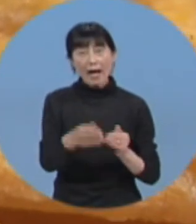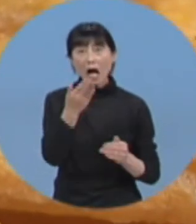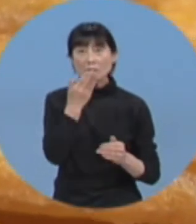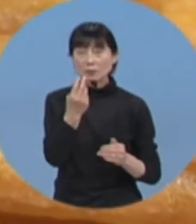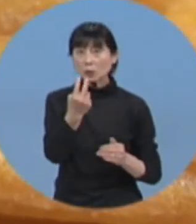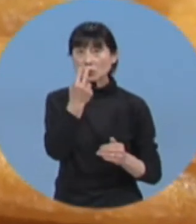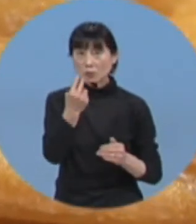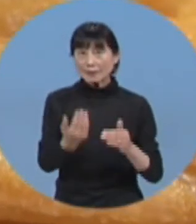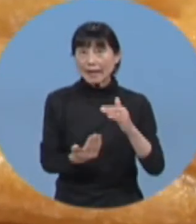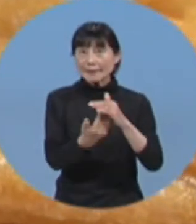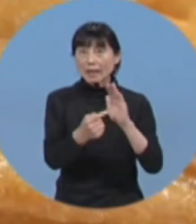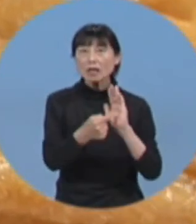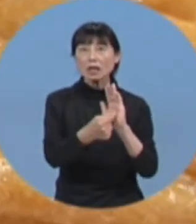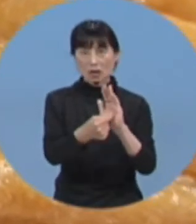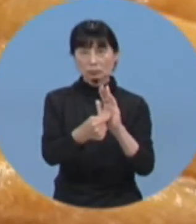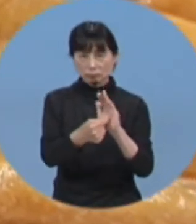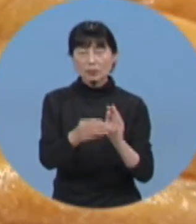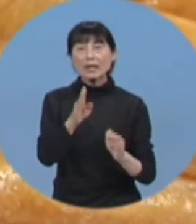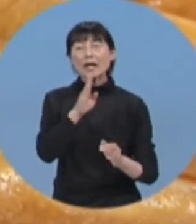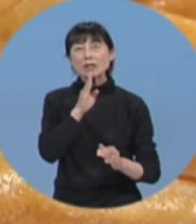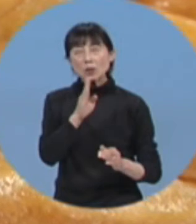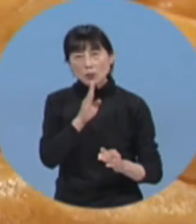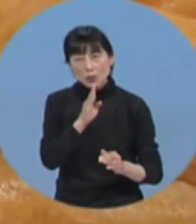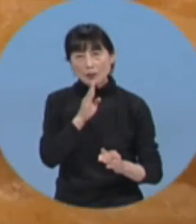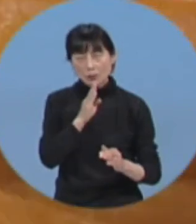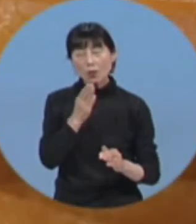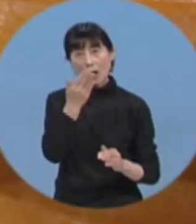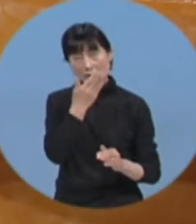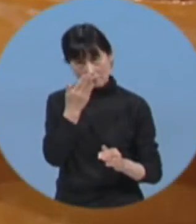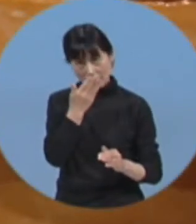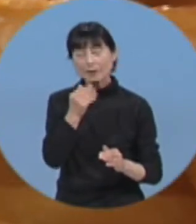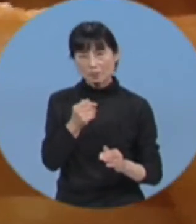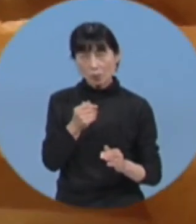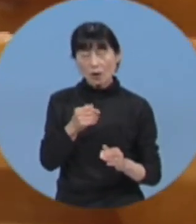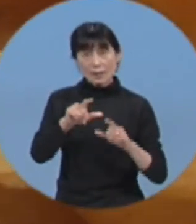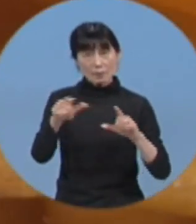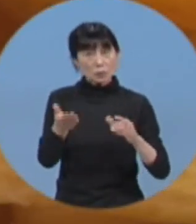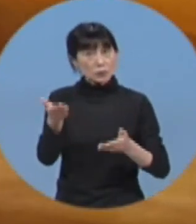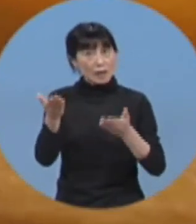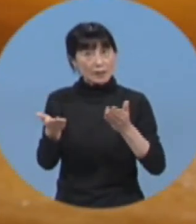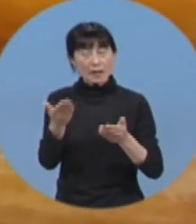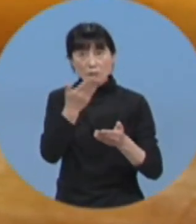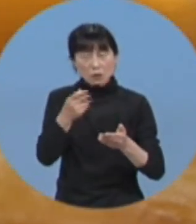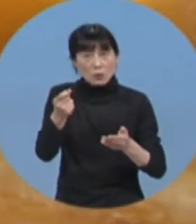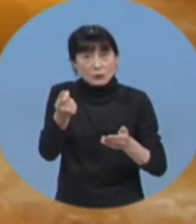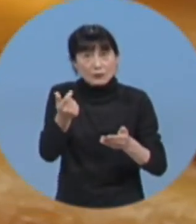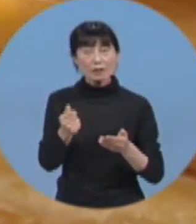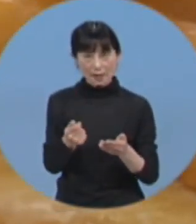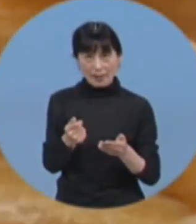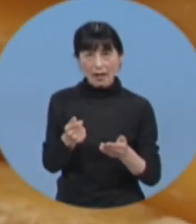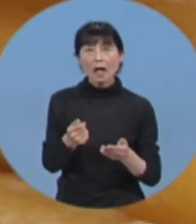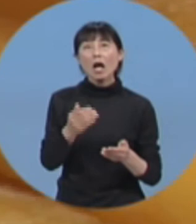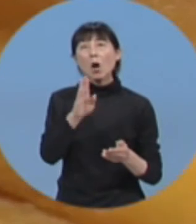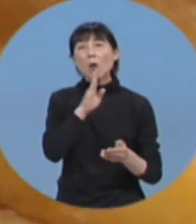味を最大限に出しているんです。原料本来の旨味を出すために一般のものよりも蜜を少なめにして芋本